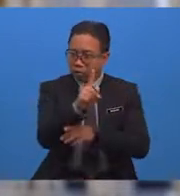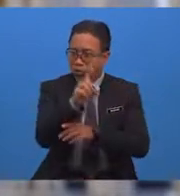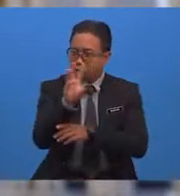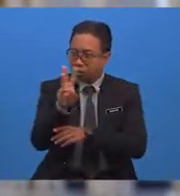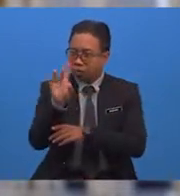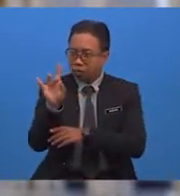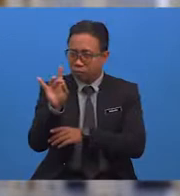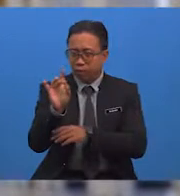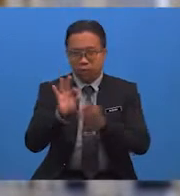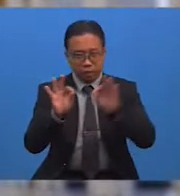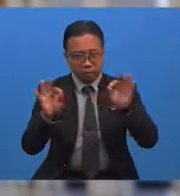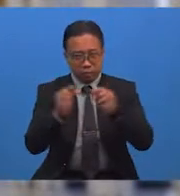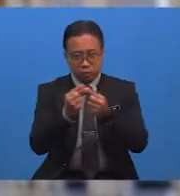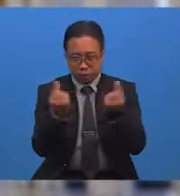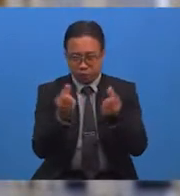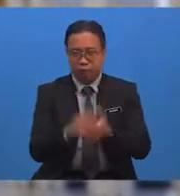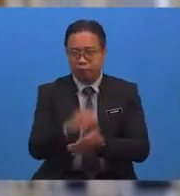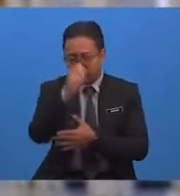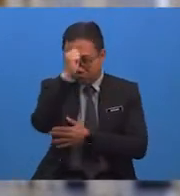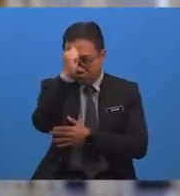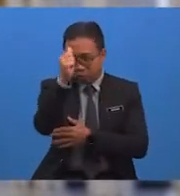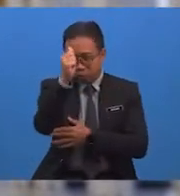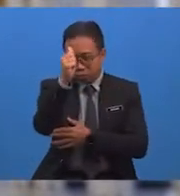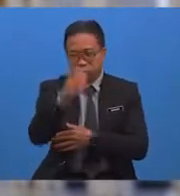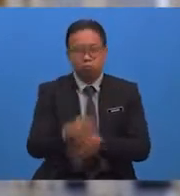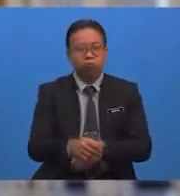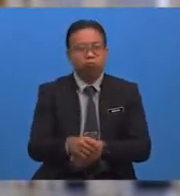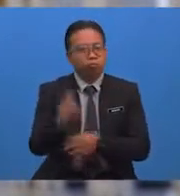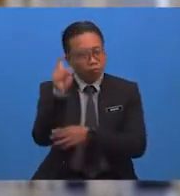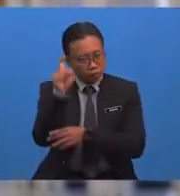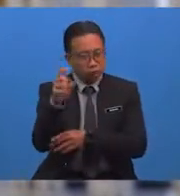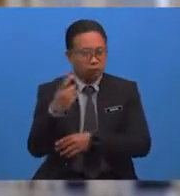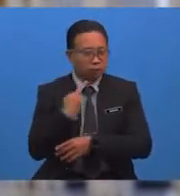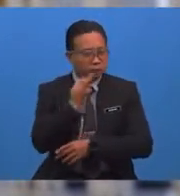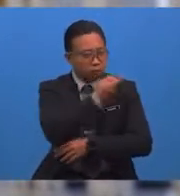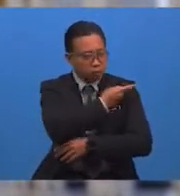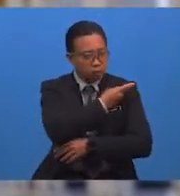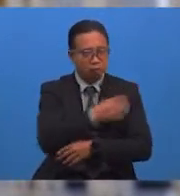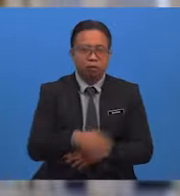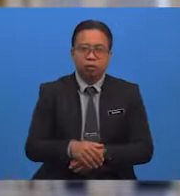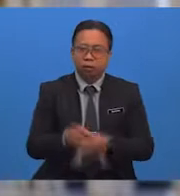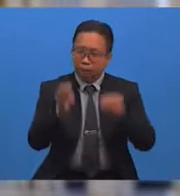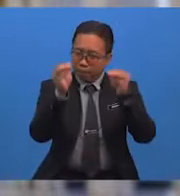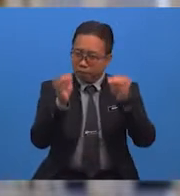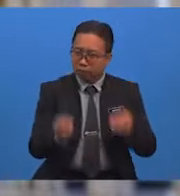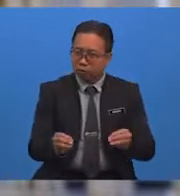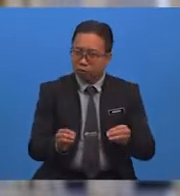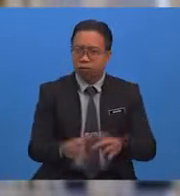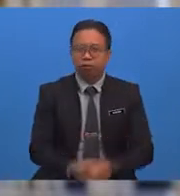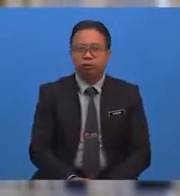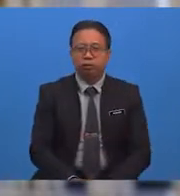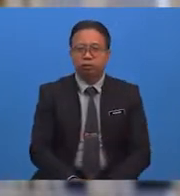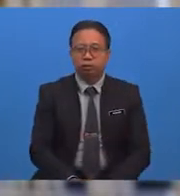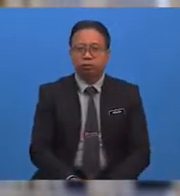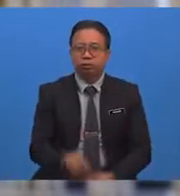ini, Allah Subhanahu Wa Taala sangat menegaskan bahawa kita sebagai umat manusia bukan sahaja